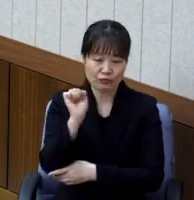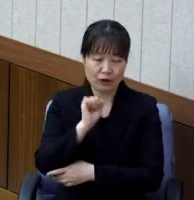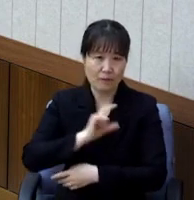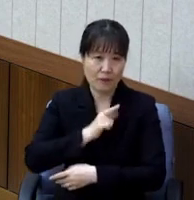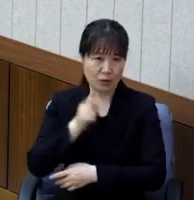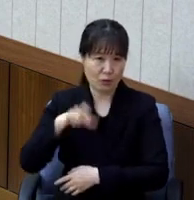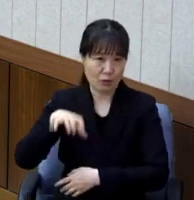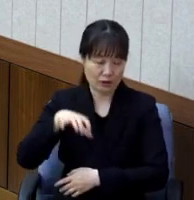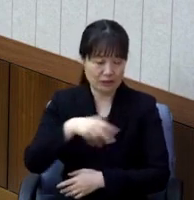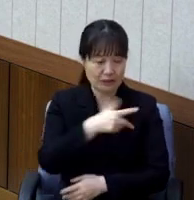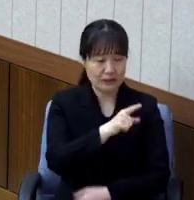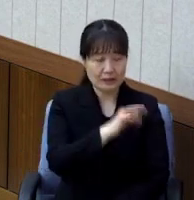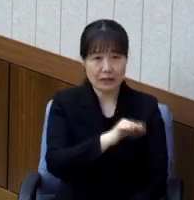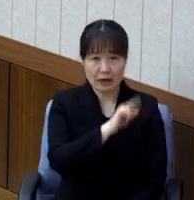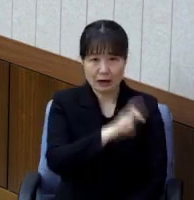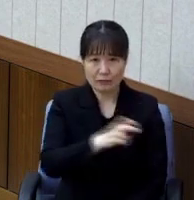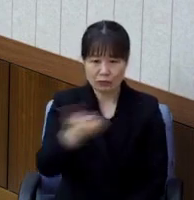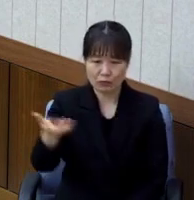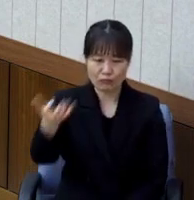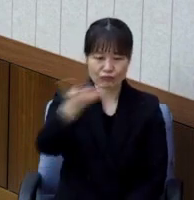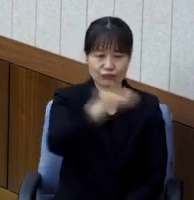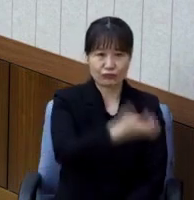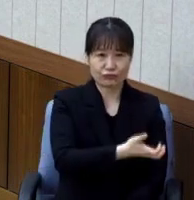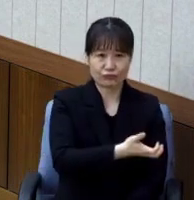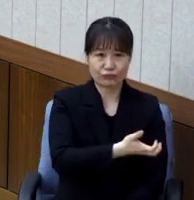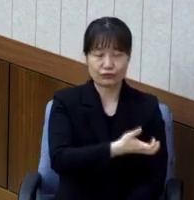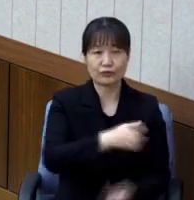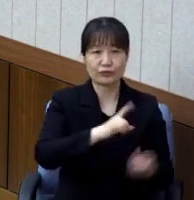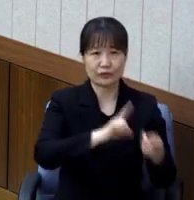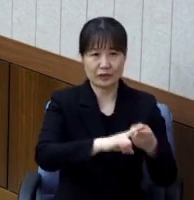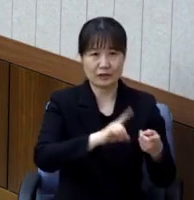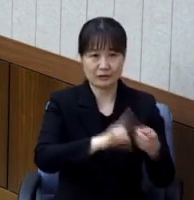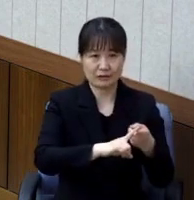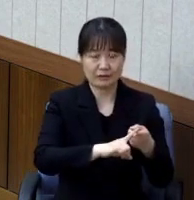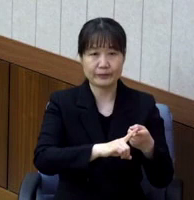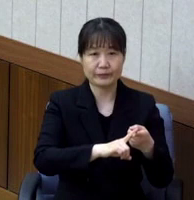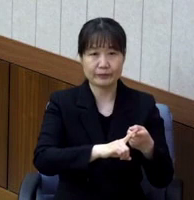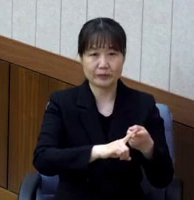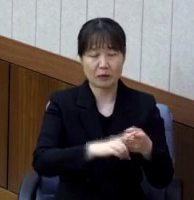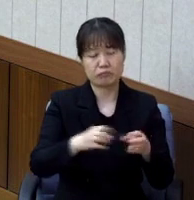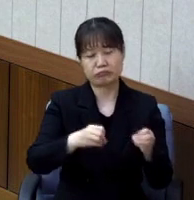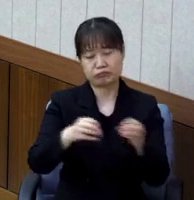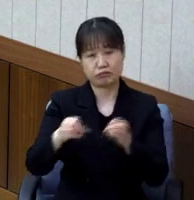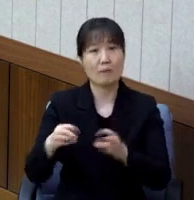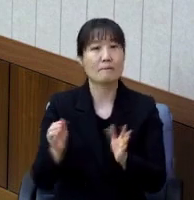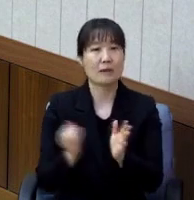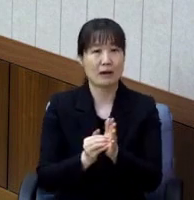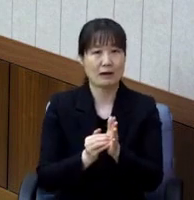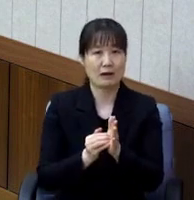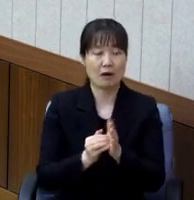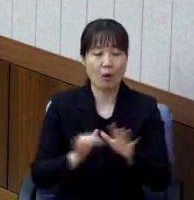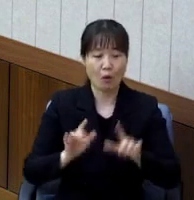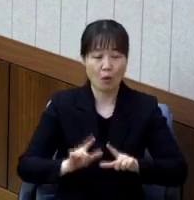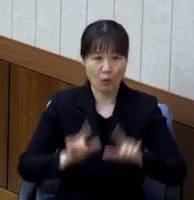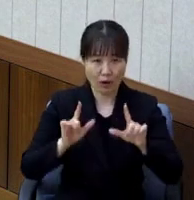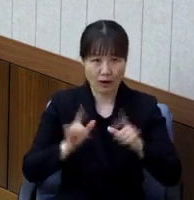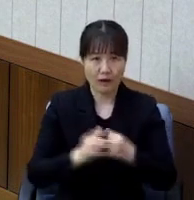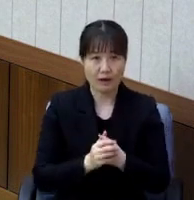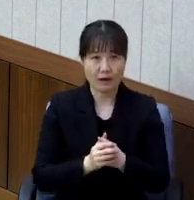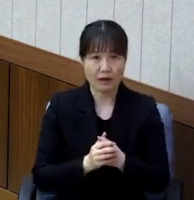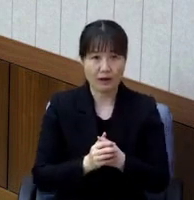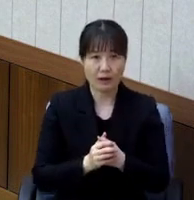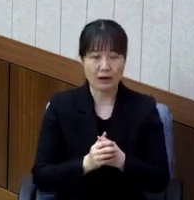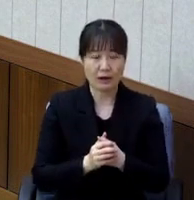장한동 군무대 이전 부지로 이전하는 것 이전하는 것에 대해 논의했습니다 올해 2023년 2월